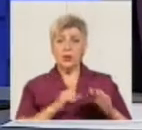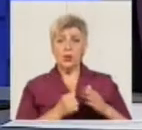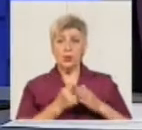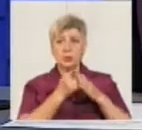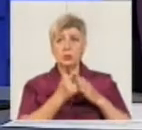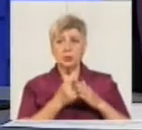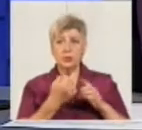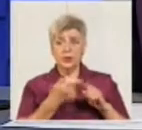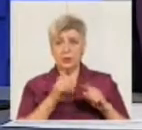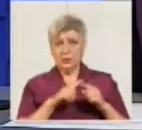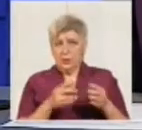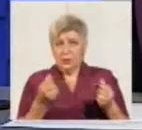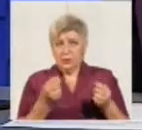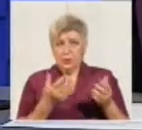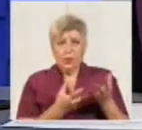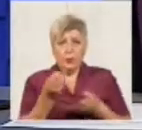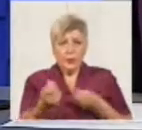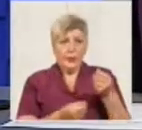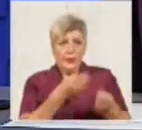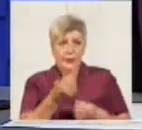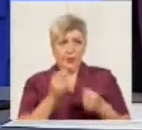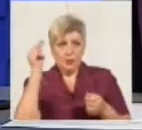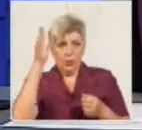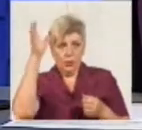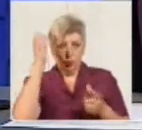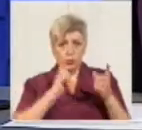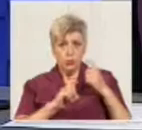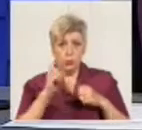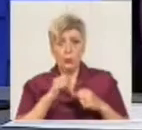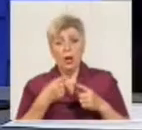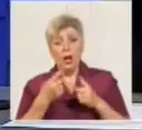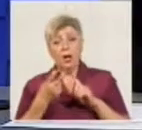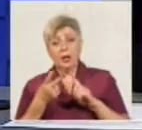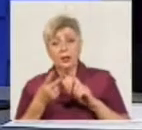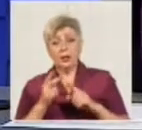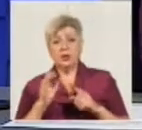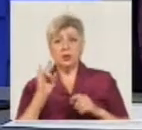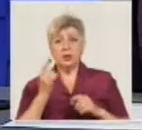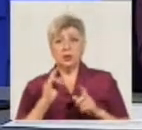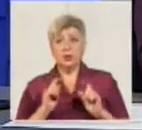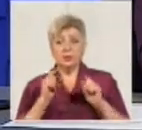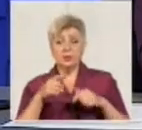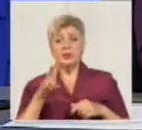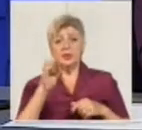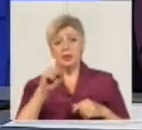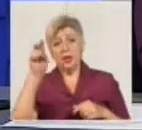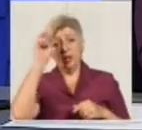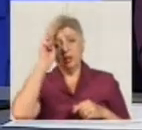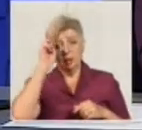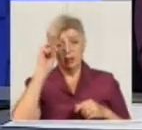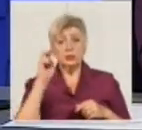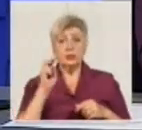Уявіть, наскільки це важко для сім'ї сплатити за навчання. А інша дитина поступила на державне замовлення, на місце